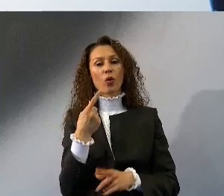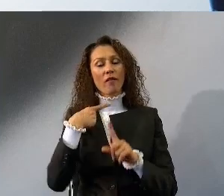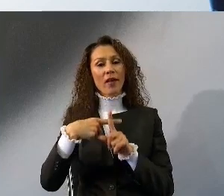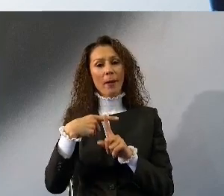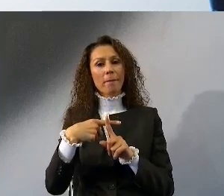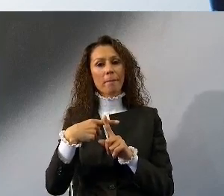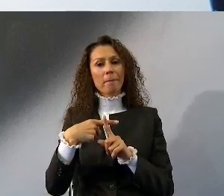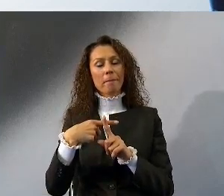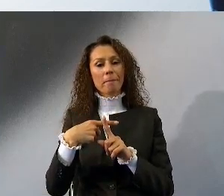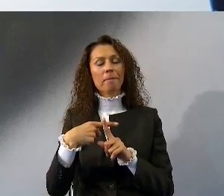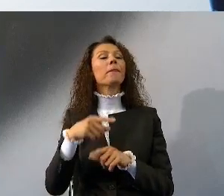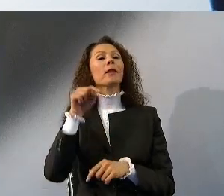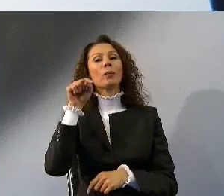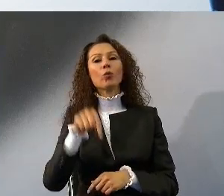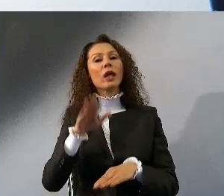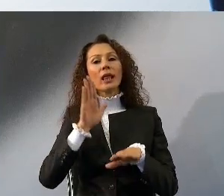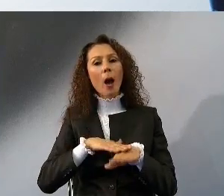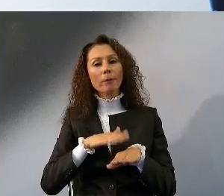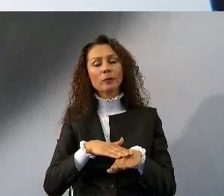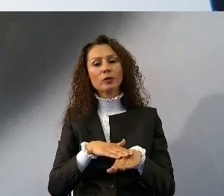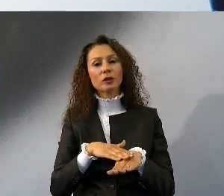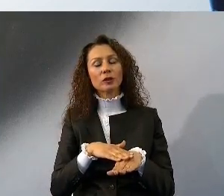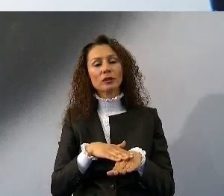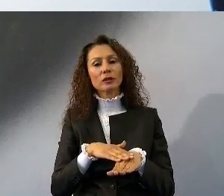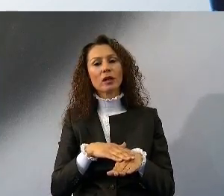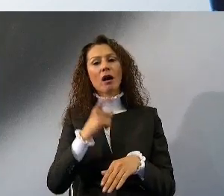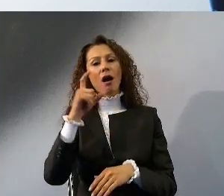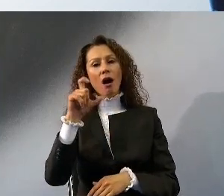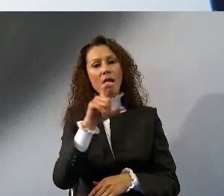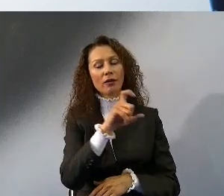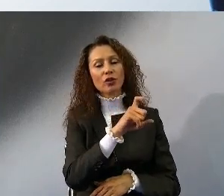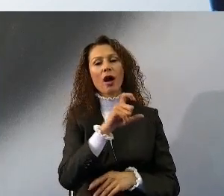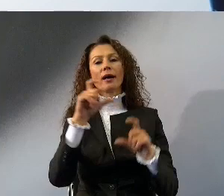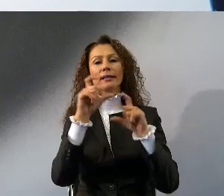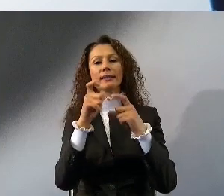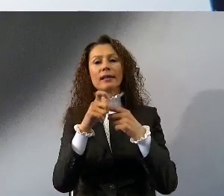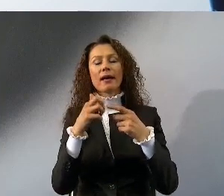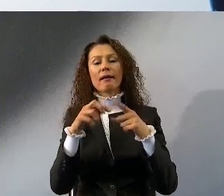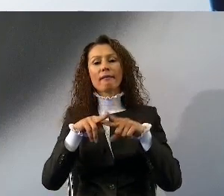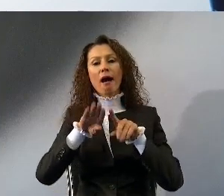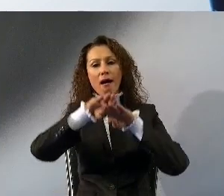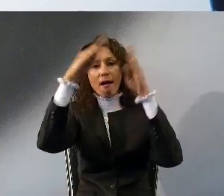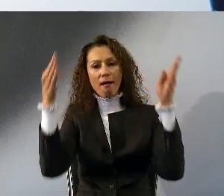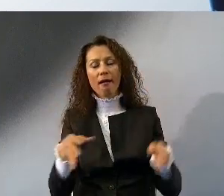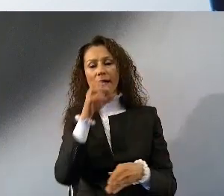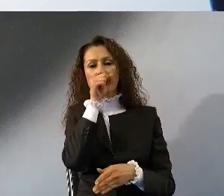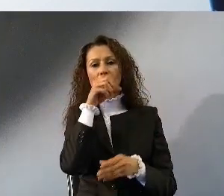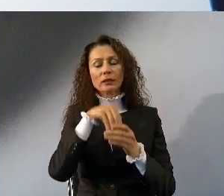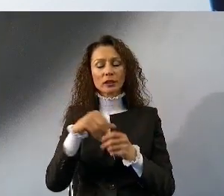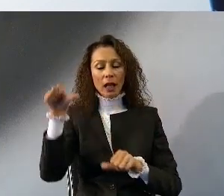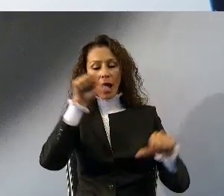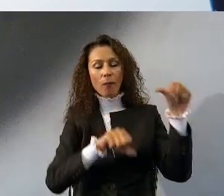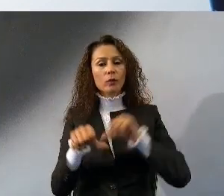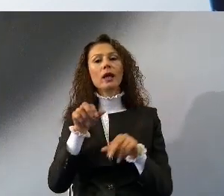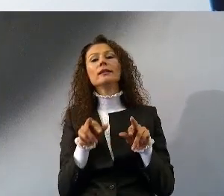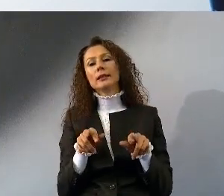nihayetinde yaptığımız şey aylarca serada boyalı bir tohumu laboratuvar